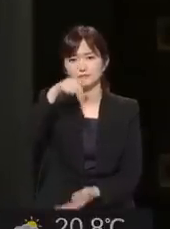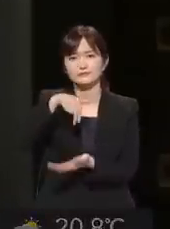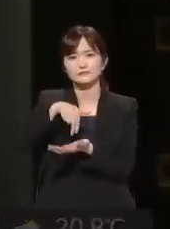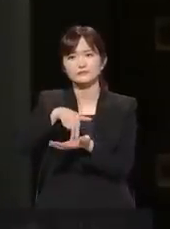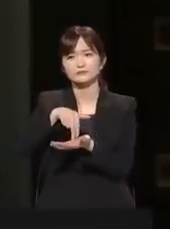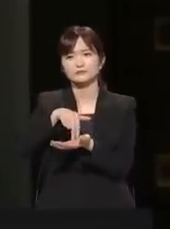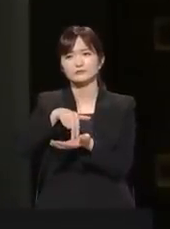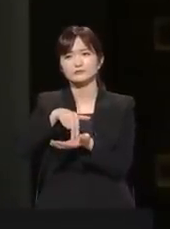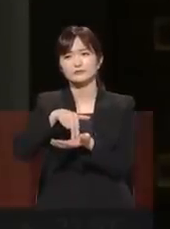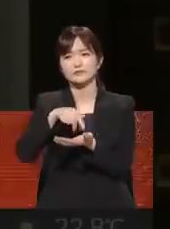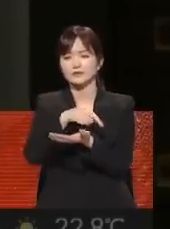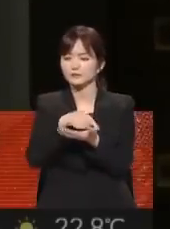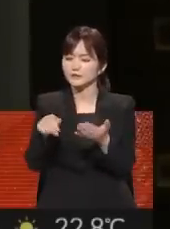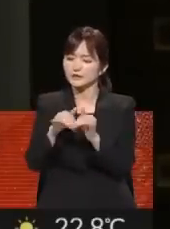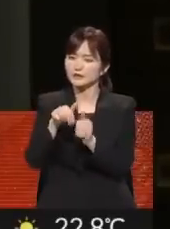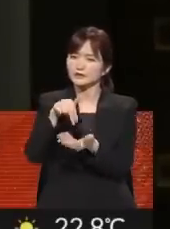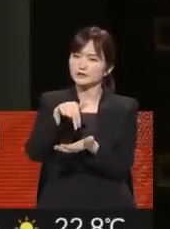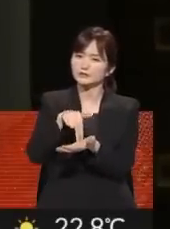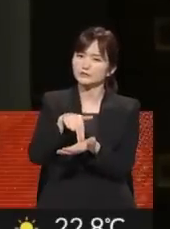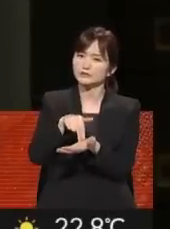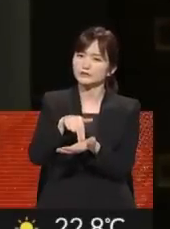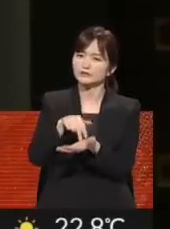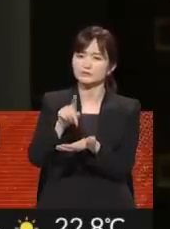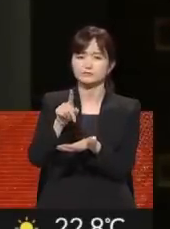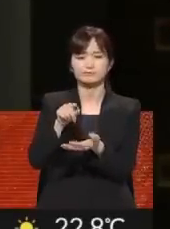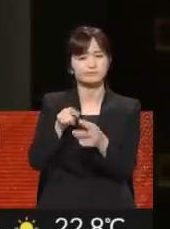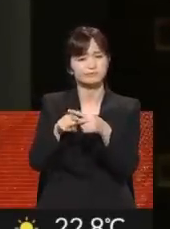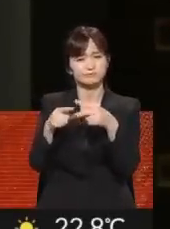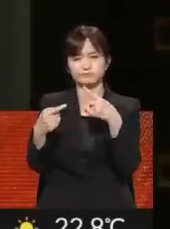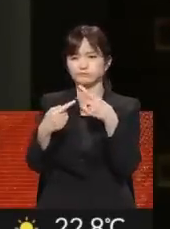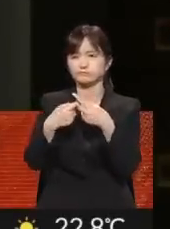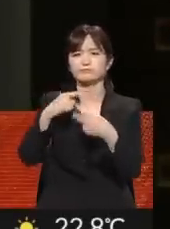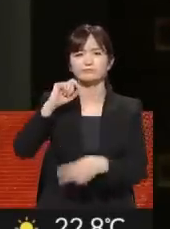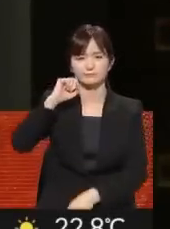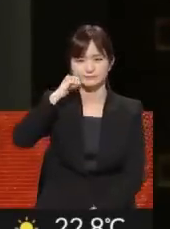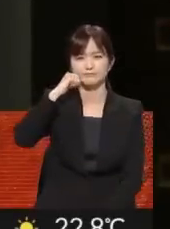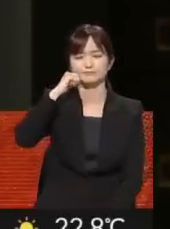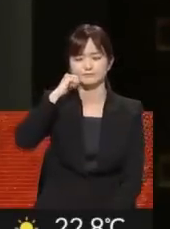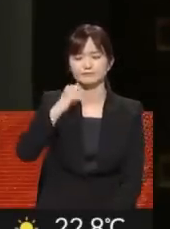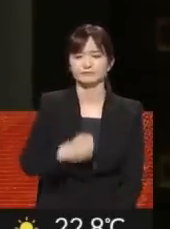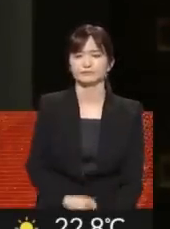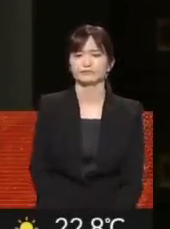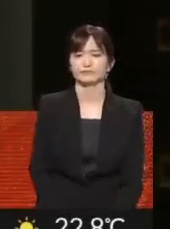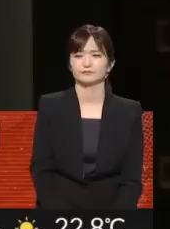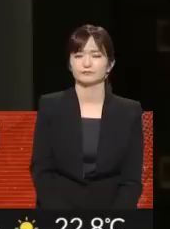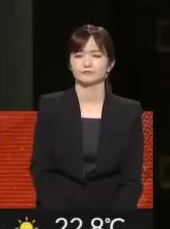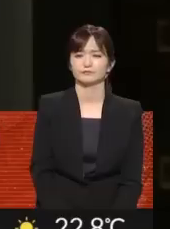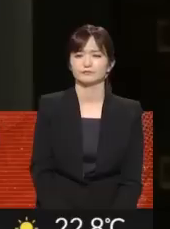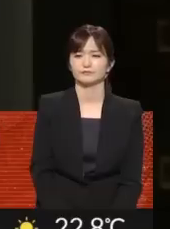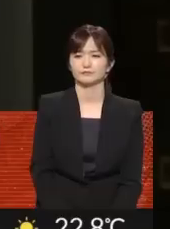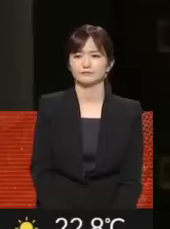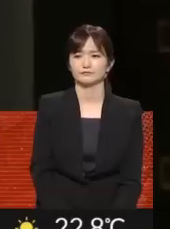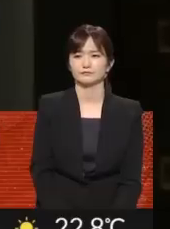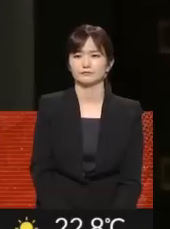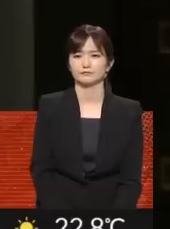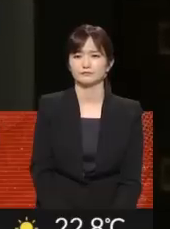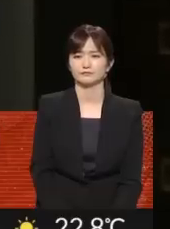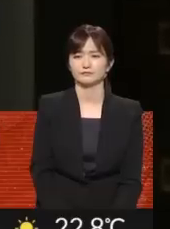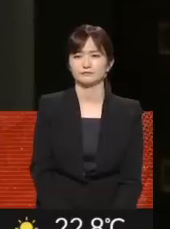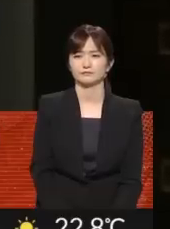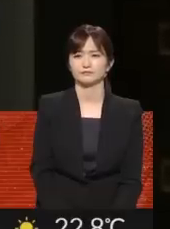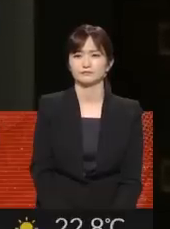입장은이 피해자 입장에서는 조금 납득하기 어려운 좀 일단 그런 얘기 아닌가 싶은데